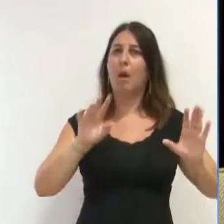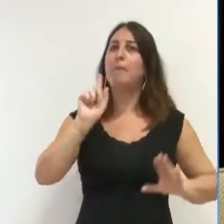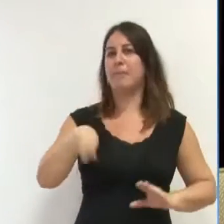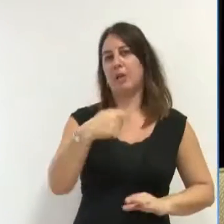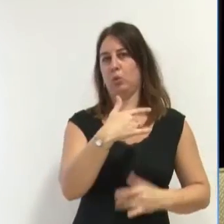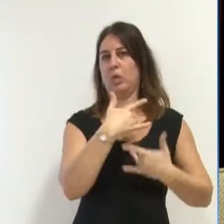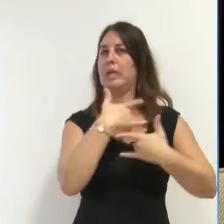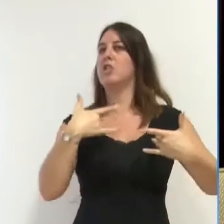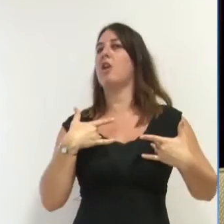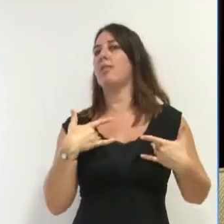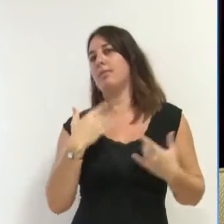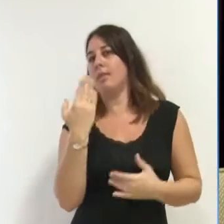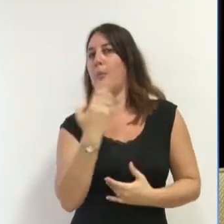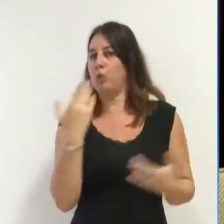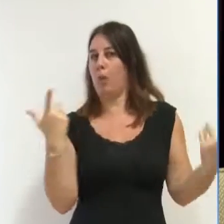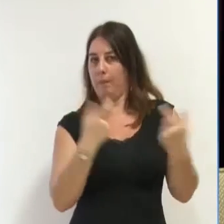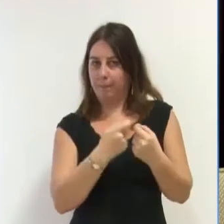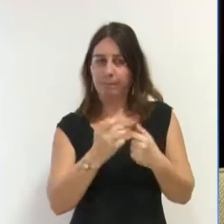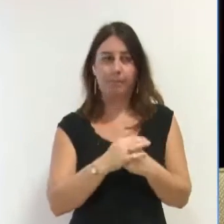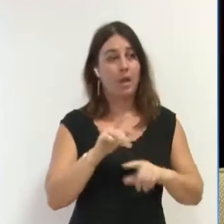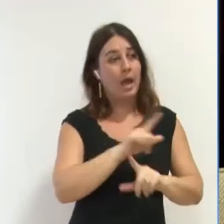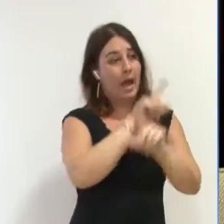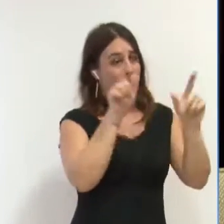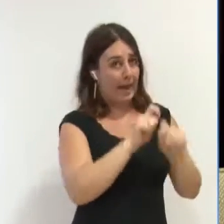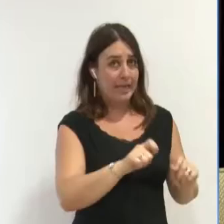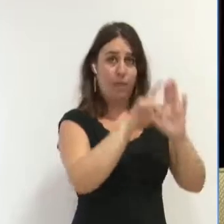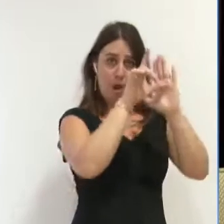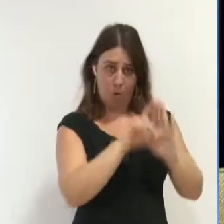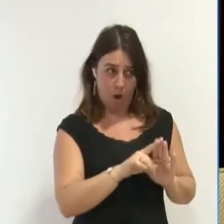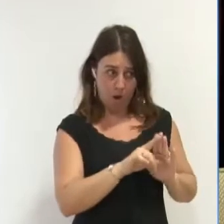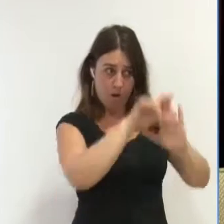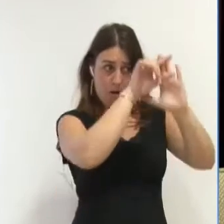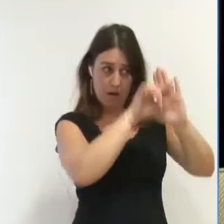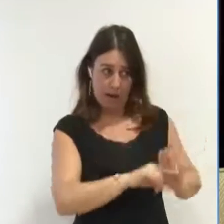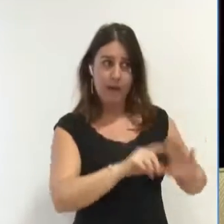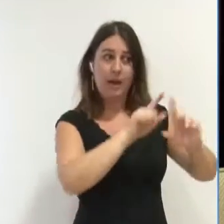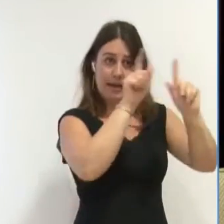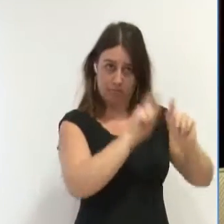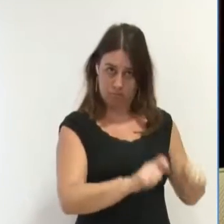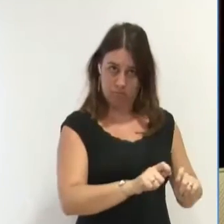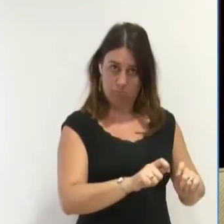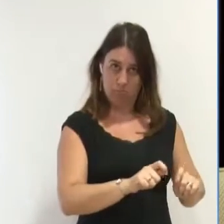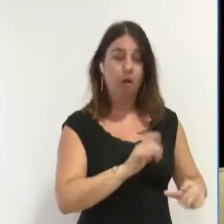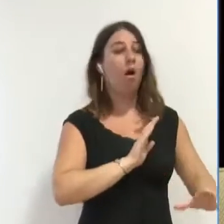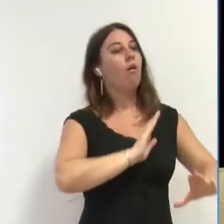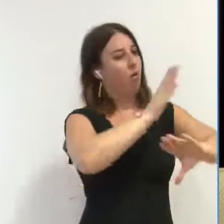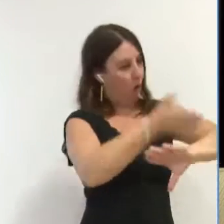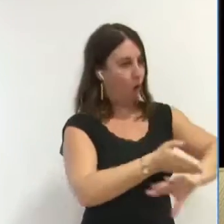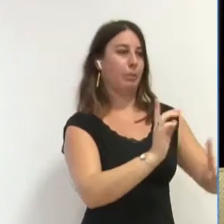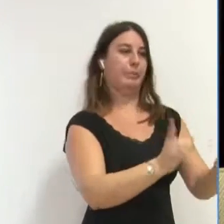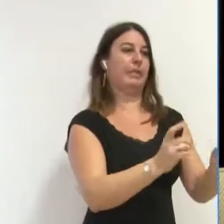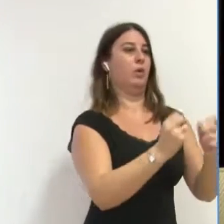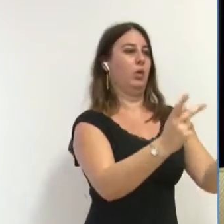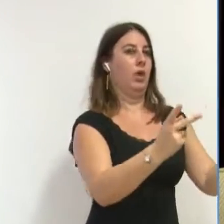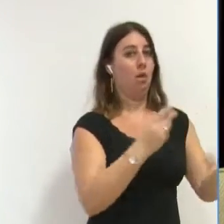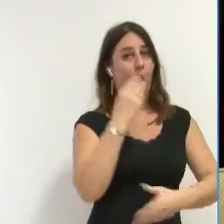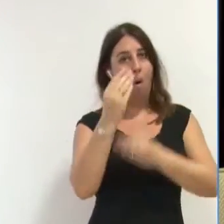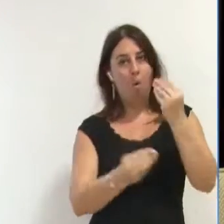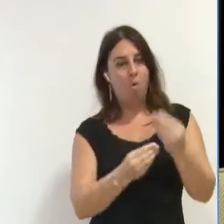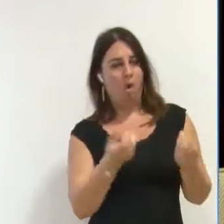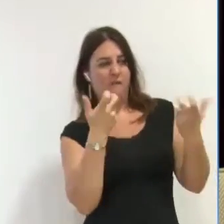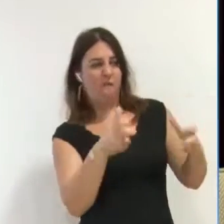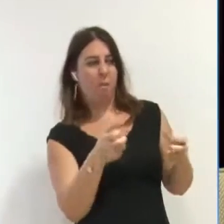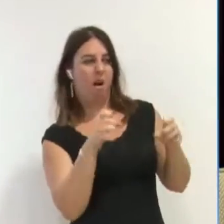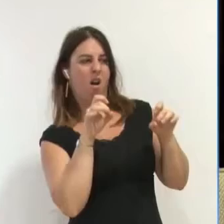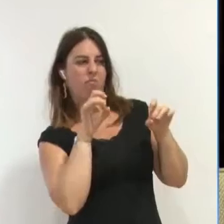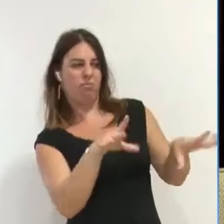d'hygiène. Soit on respecte cette réglementation et on a le droit de fréquenter les piscines de Grenoble, soit on ne compte pas les respecter et on n'y